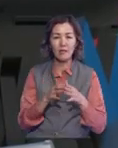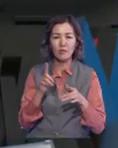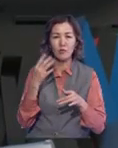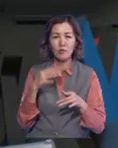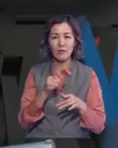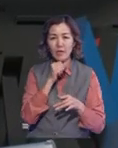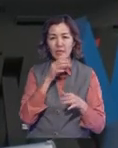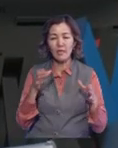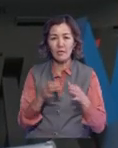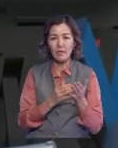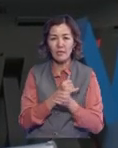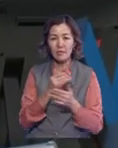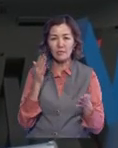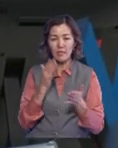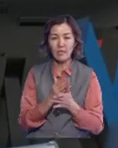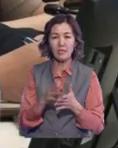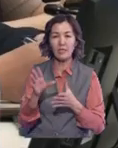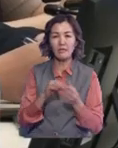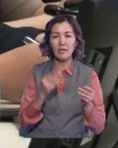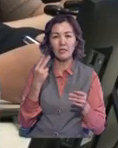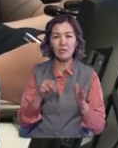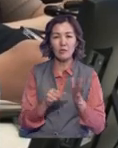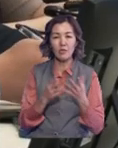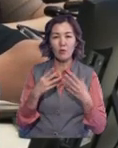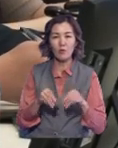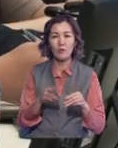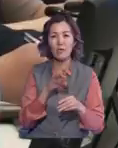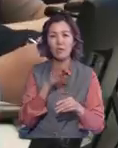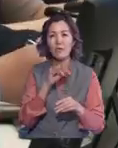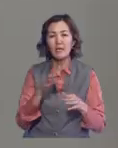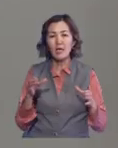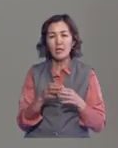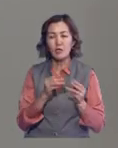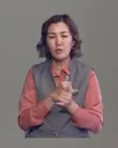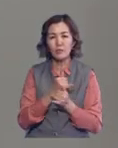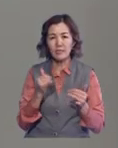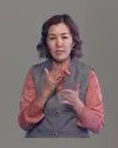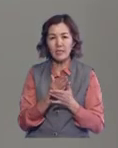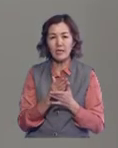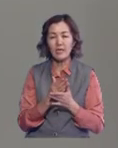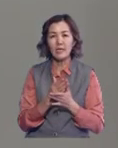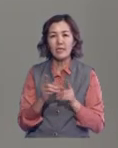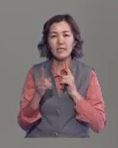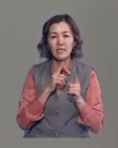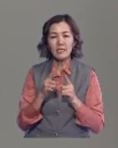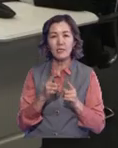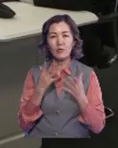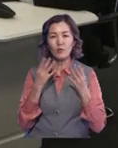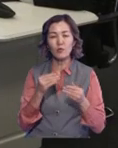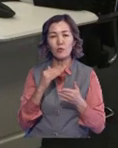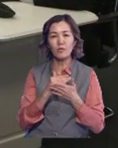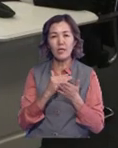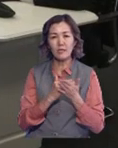кеңесі, 141 ақсақалдар кеңесі қызмет етеді. Тағы 26 қоғамдық медиатор жұмыс істейді. Кезекті сессияның